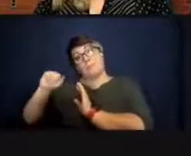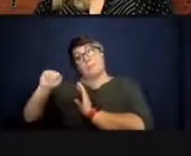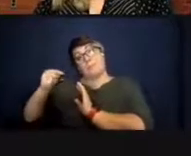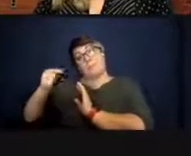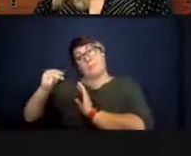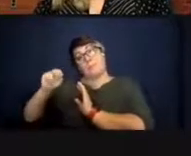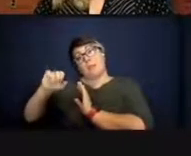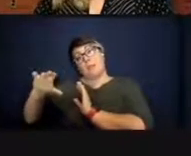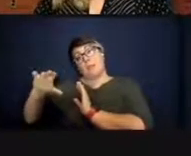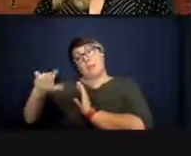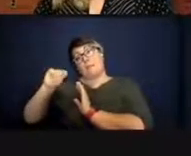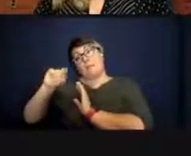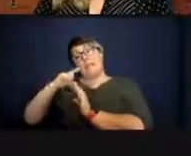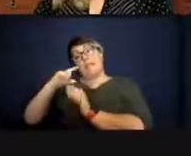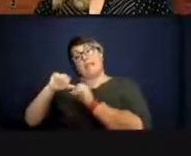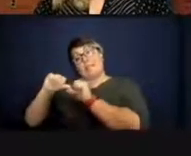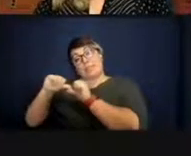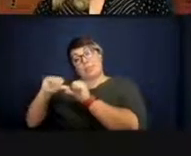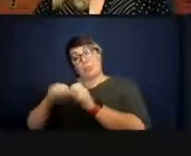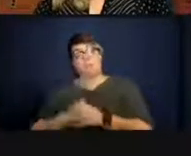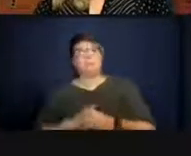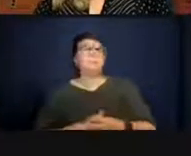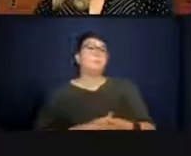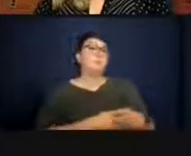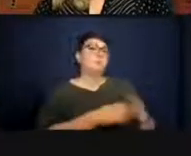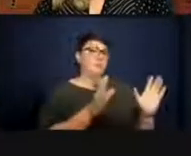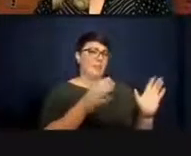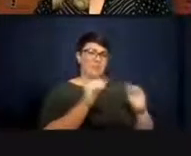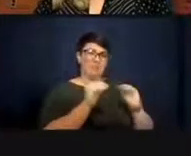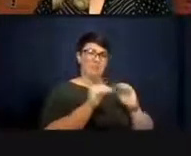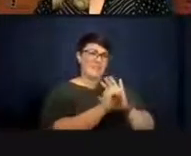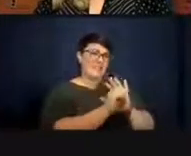magneti ama program ya sumaku.